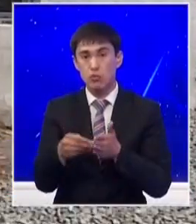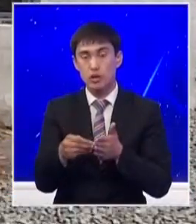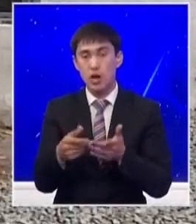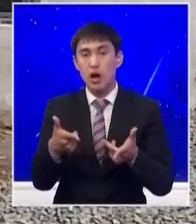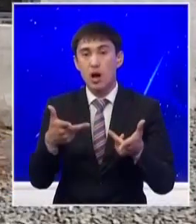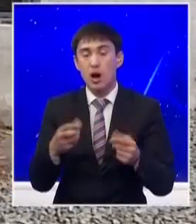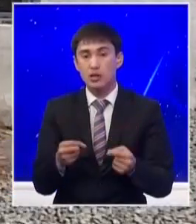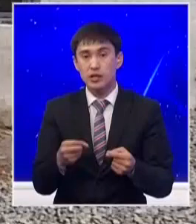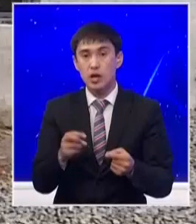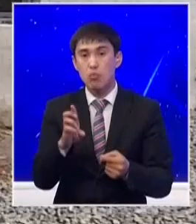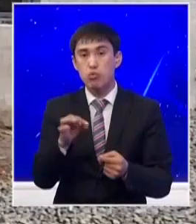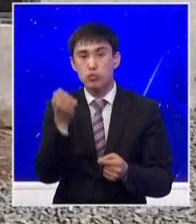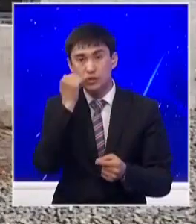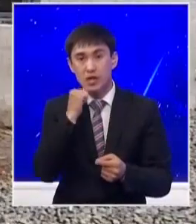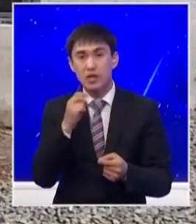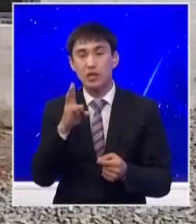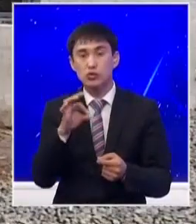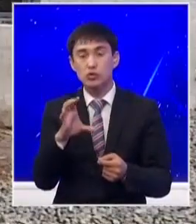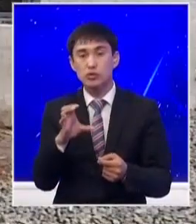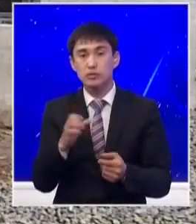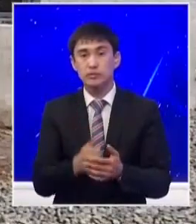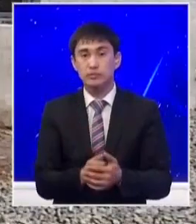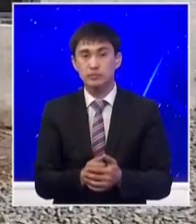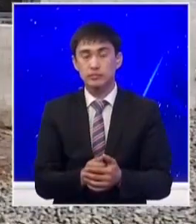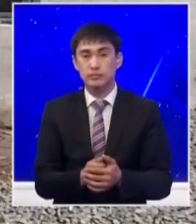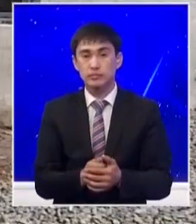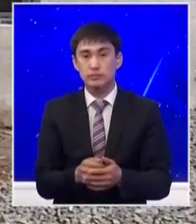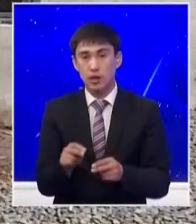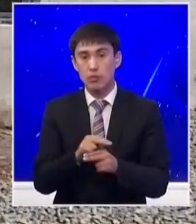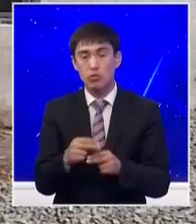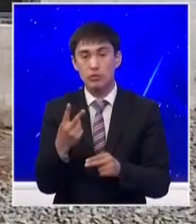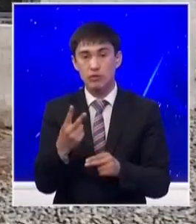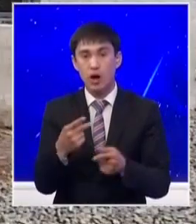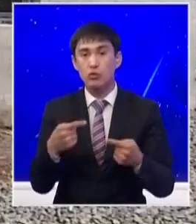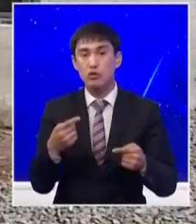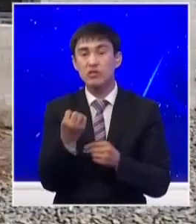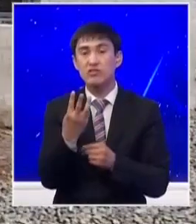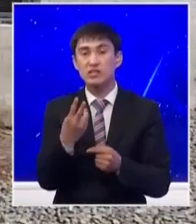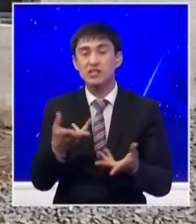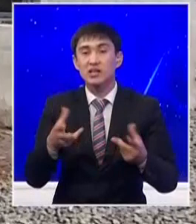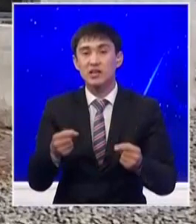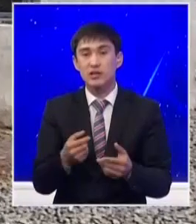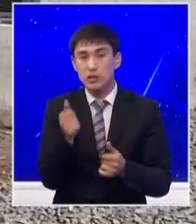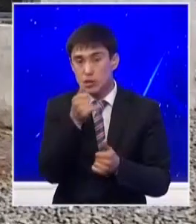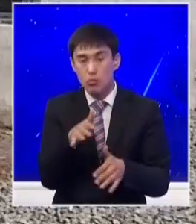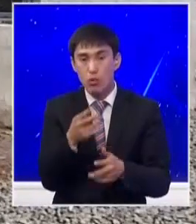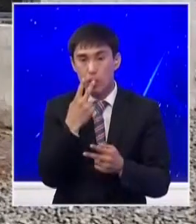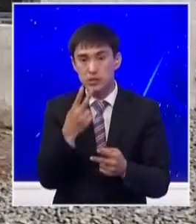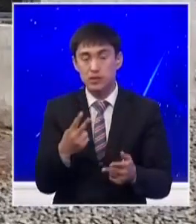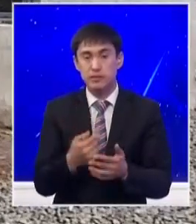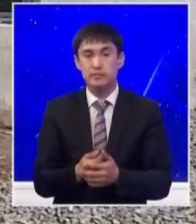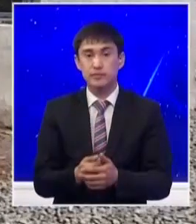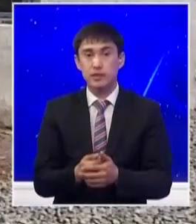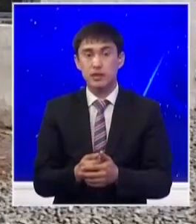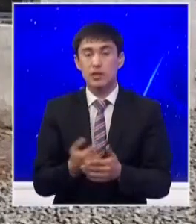А где бушный твой насос? Он говорит, он там, ну, говорит, на ремонте 2. Остальные 12 где? Не мог показать. Ну, ладно, ну,